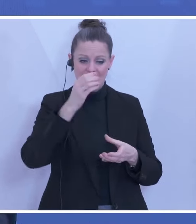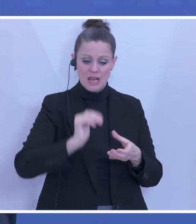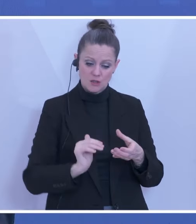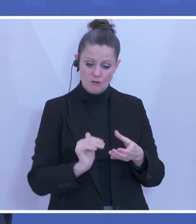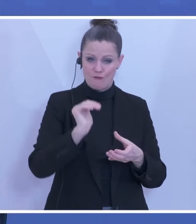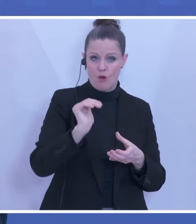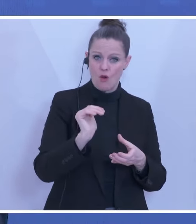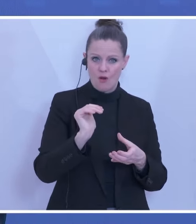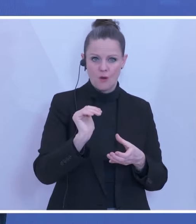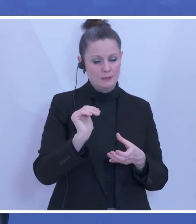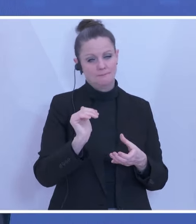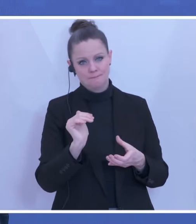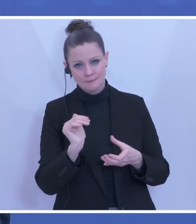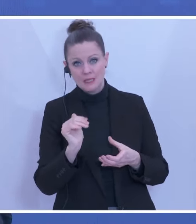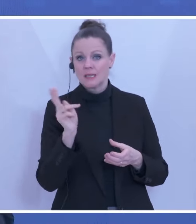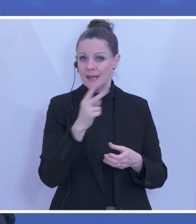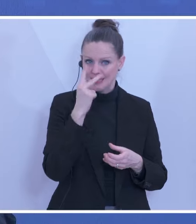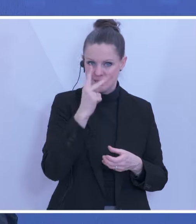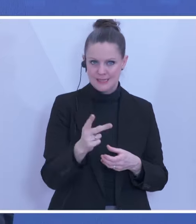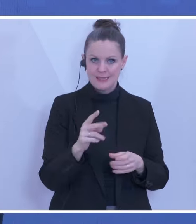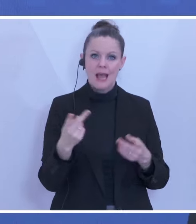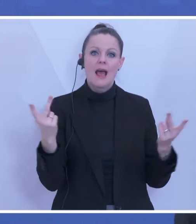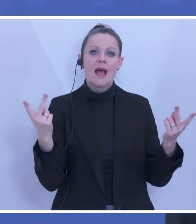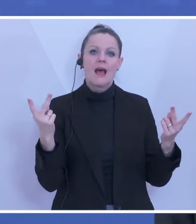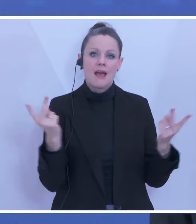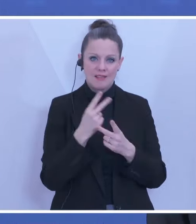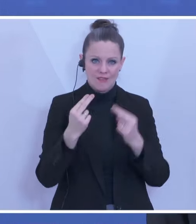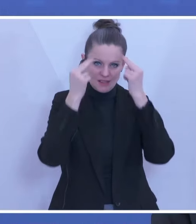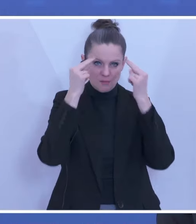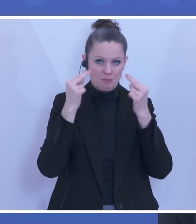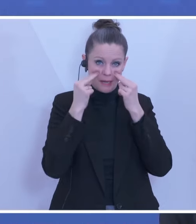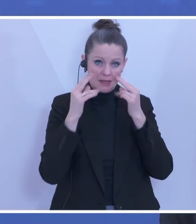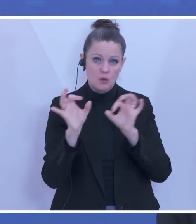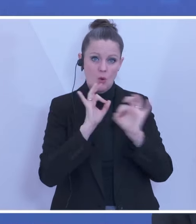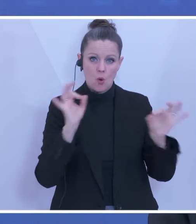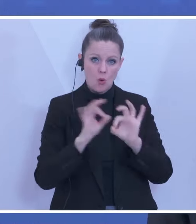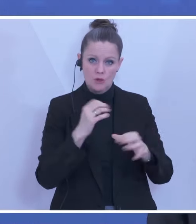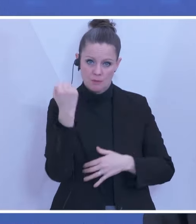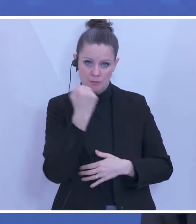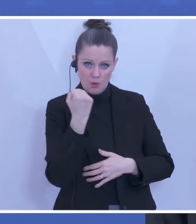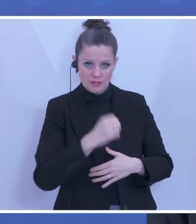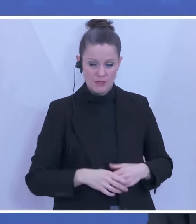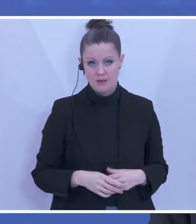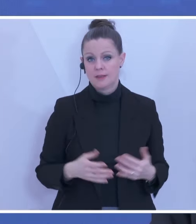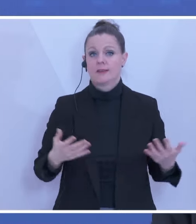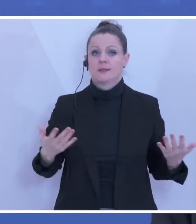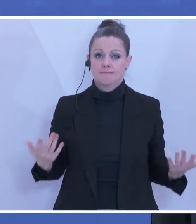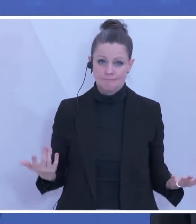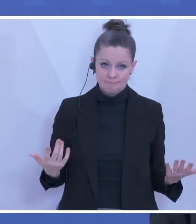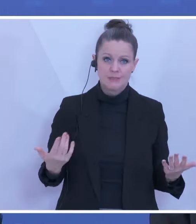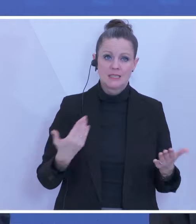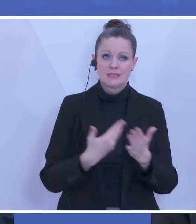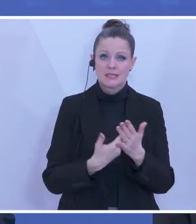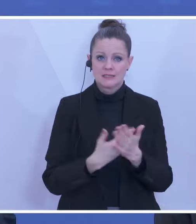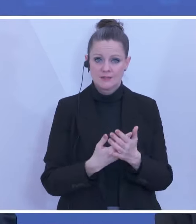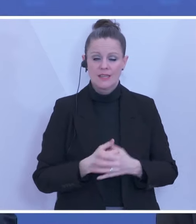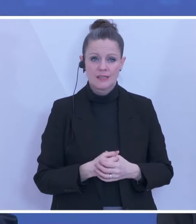das, der ist entweder ein bisschen blind und es fällt ihm der Durchblick oder er ist bösartig. Ich kann das nicht anders sagen. Also wir